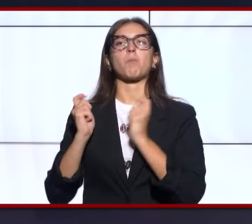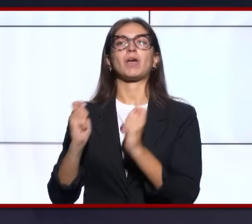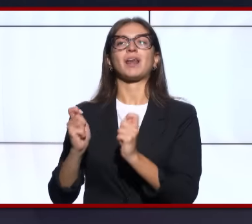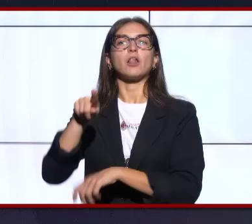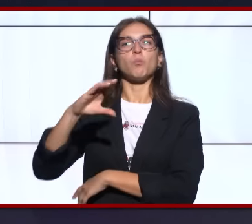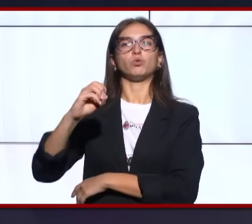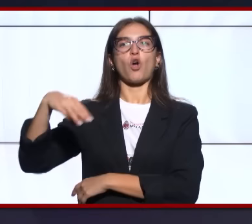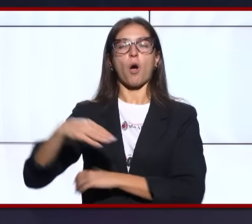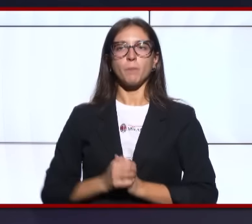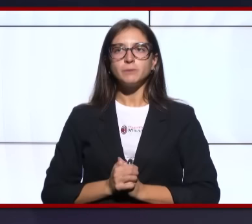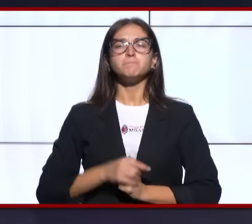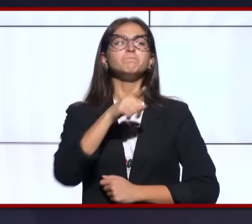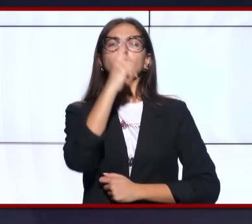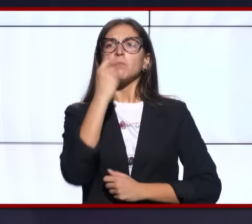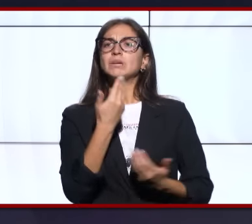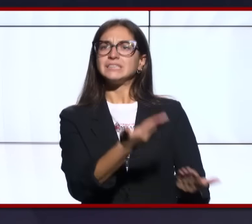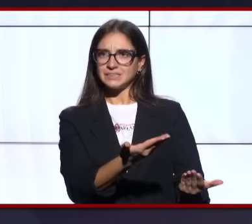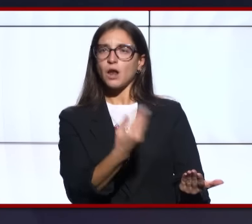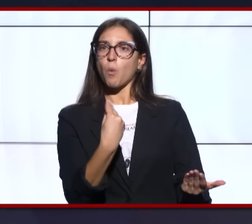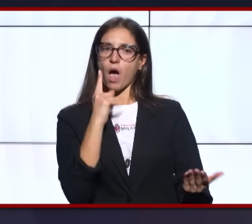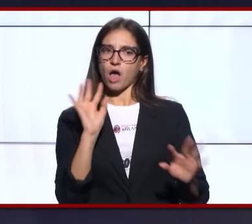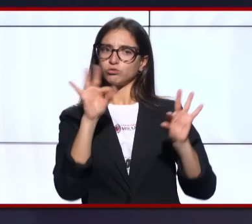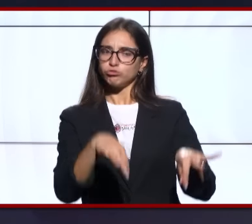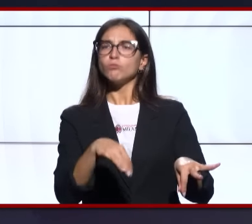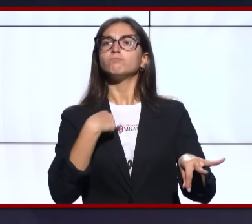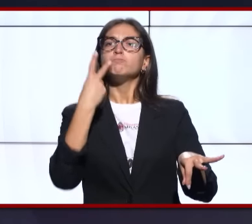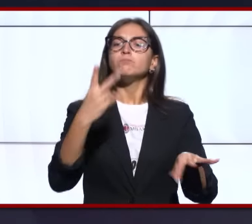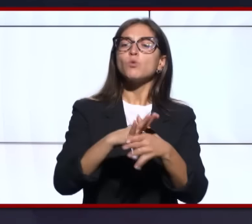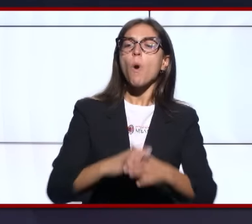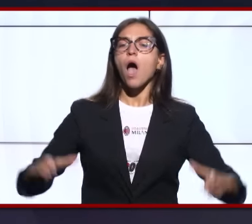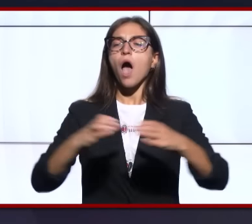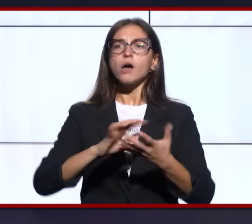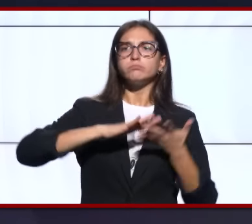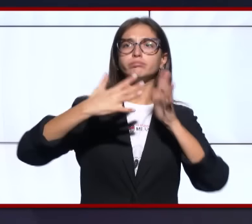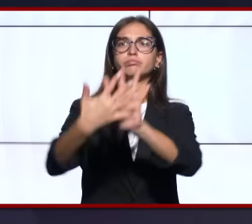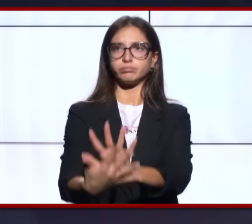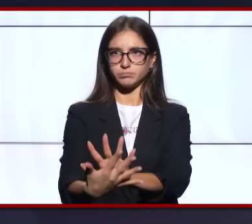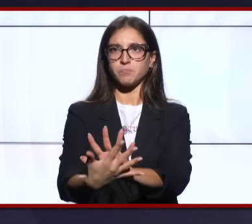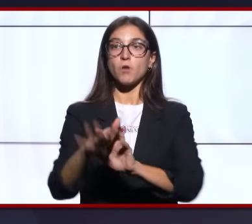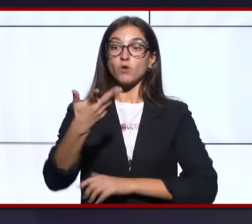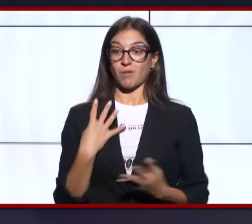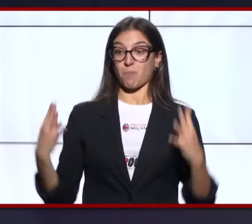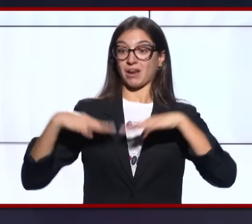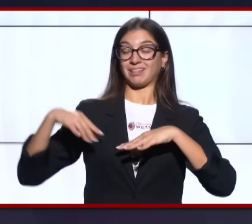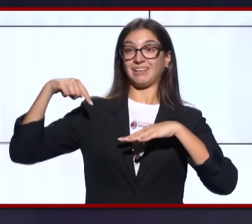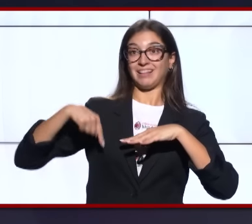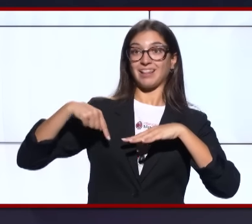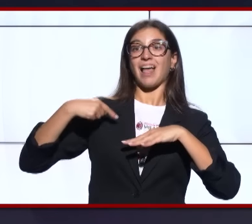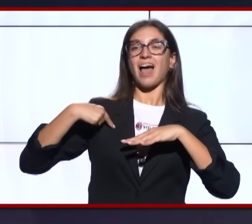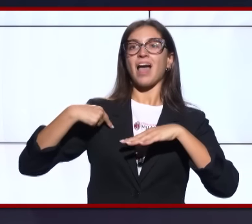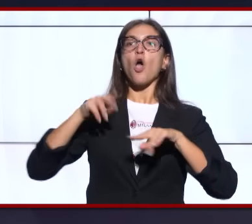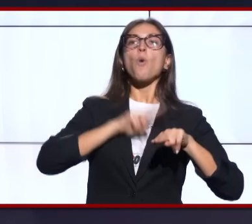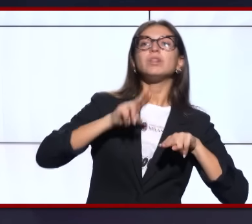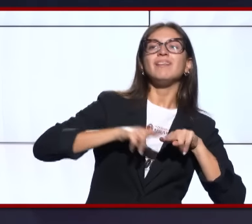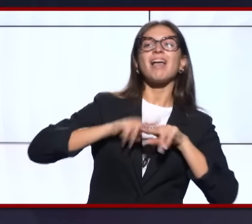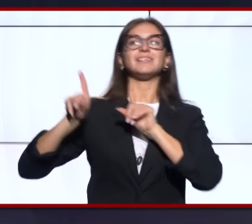sta ragionando anche molto in fasi ha detto una squadra in crescita Magari adesso dopo la partita contro Se non ricordo male contro l'Udinese ha detto